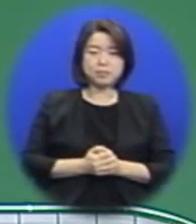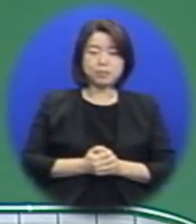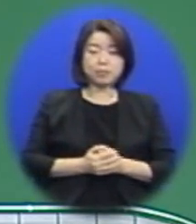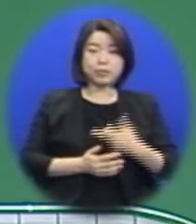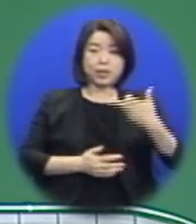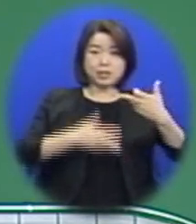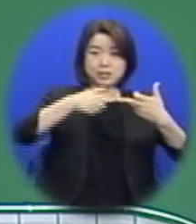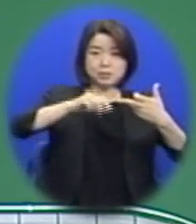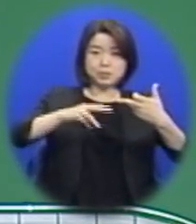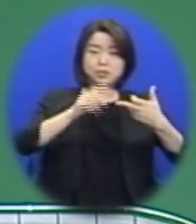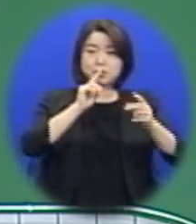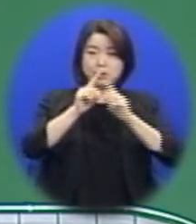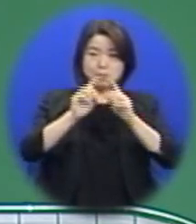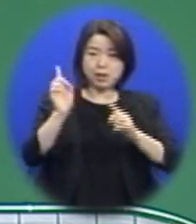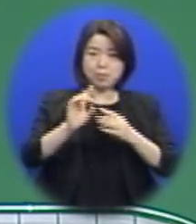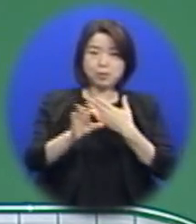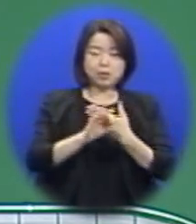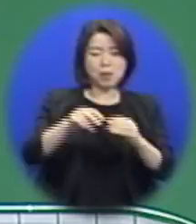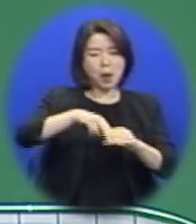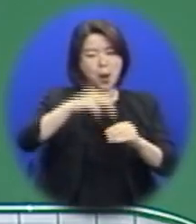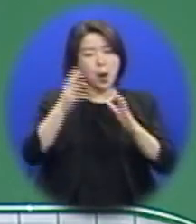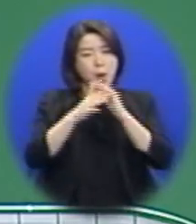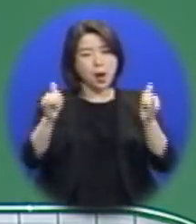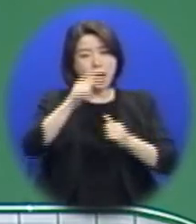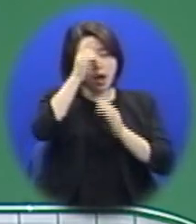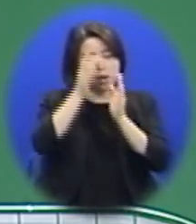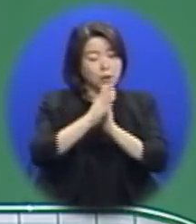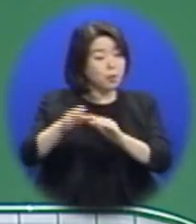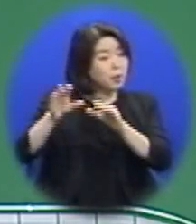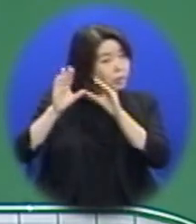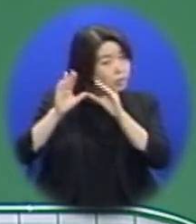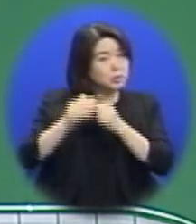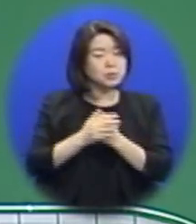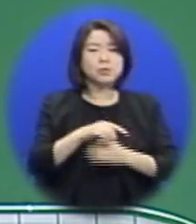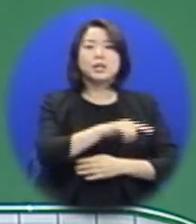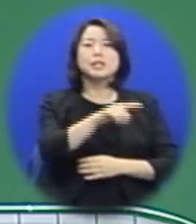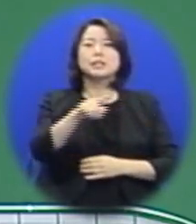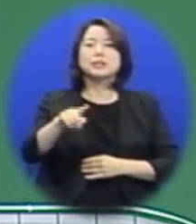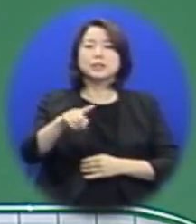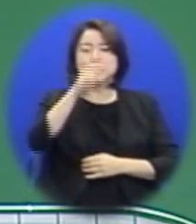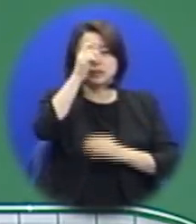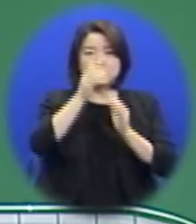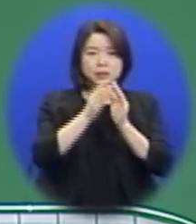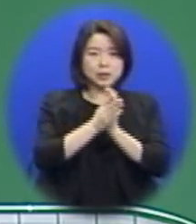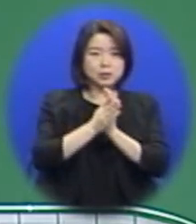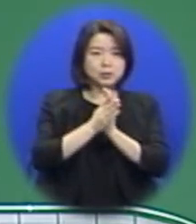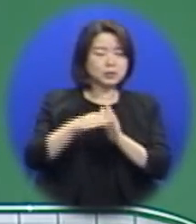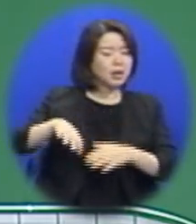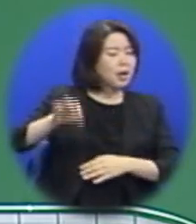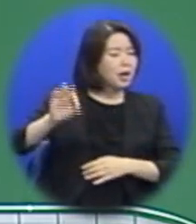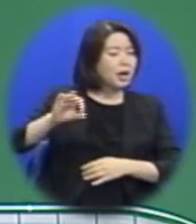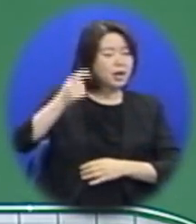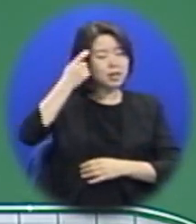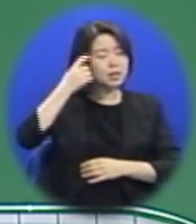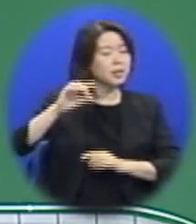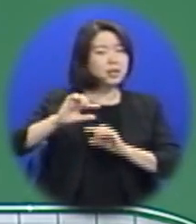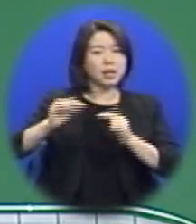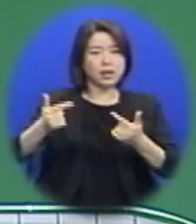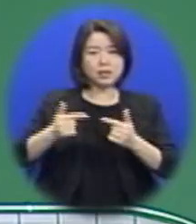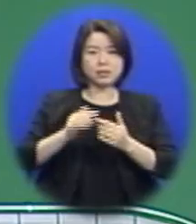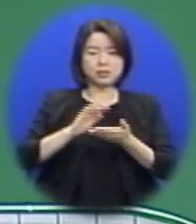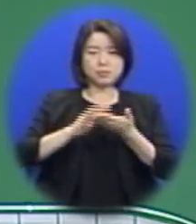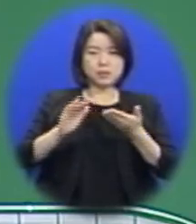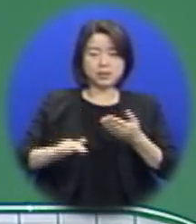것입니다. 17절에 이렇게 말합니다. 헐벗은 사람의 기도를 들으시며 그들의 기도를 업신 여기지 않을 것입니다.